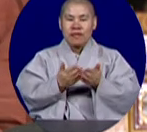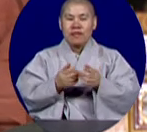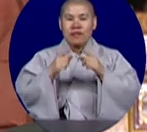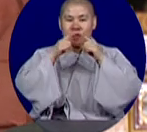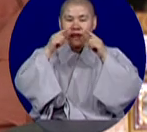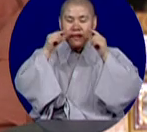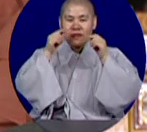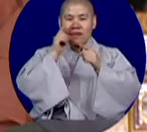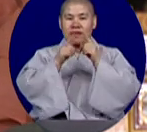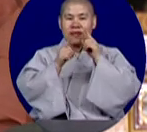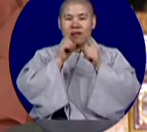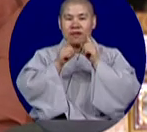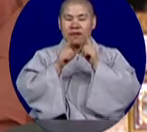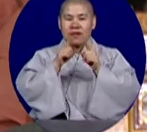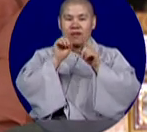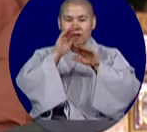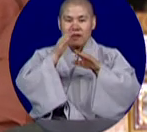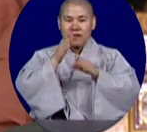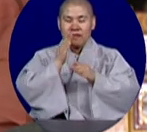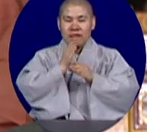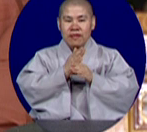말하기를 뭐라고 그랬느냐?